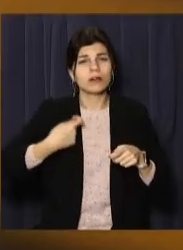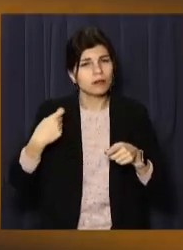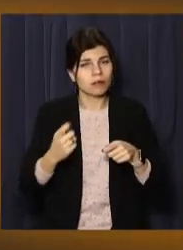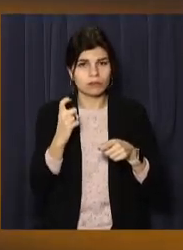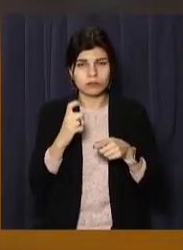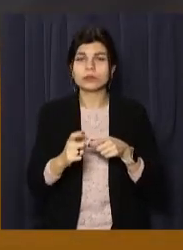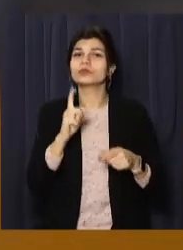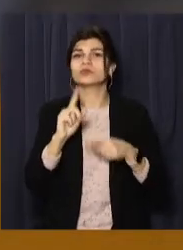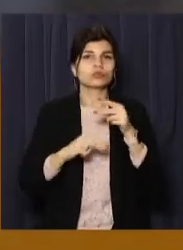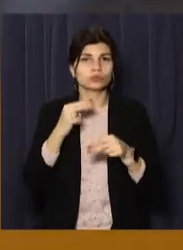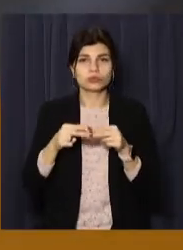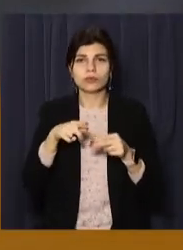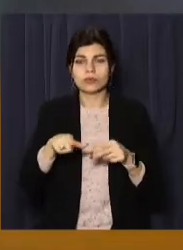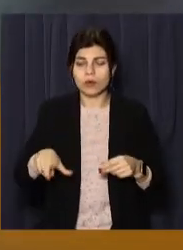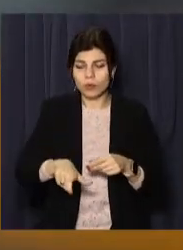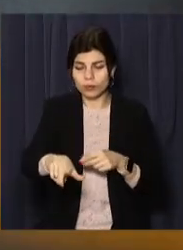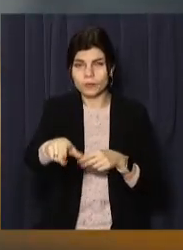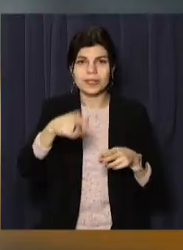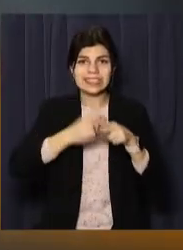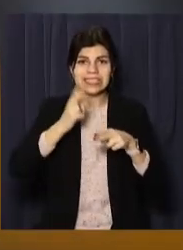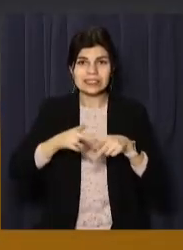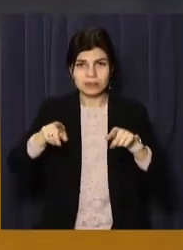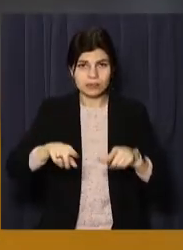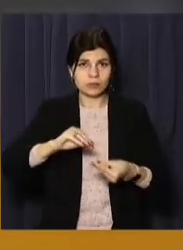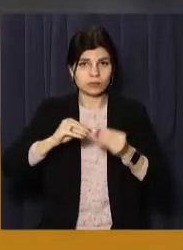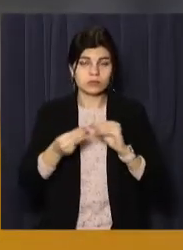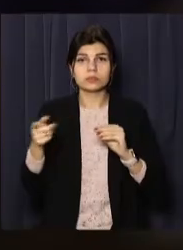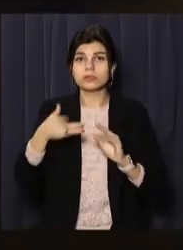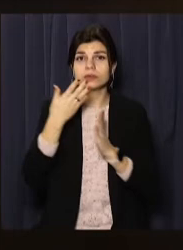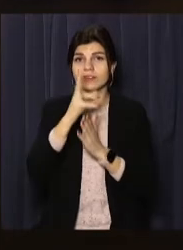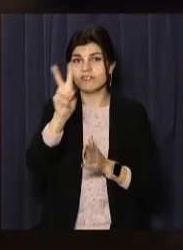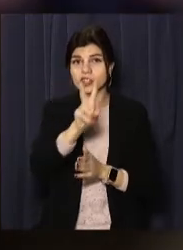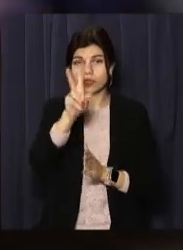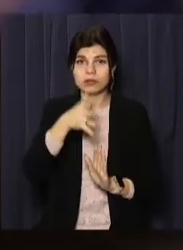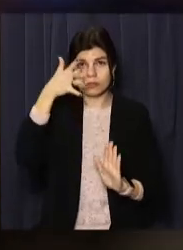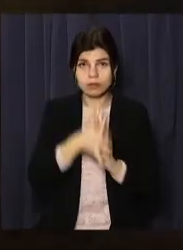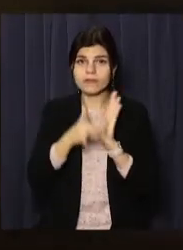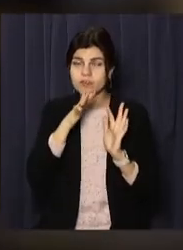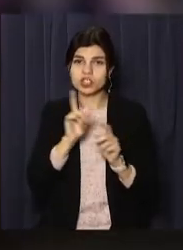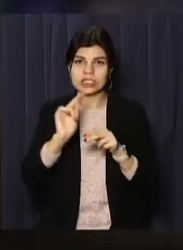сталася через аварійний стан колії. На усунення несправності витратили 2 години.